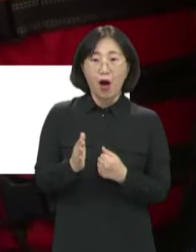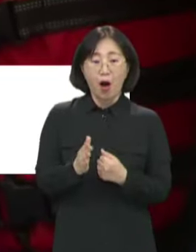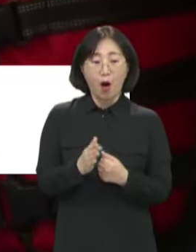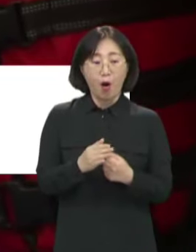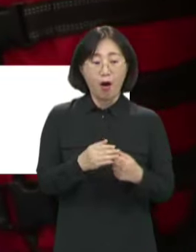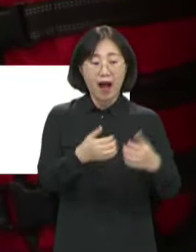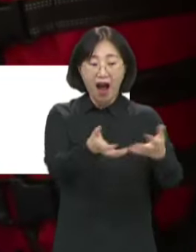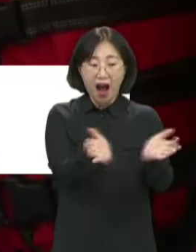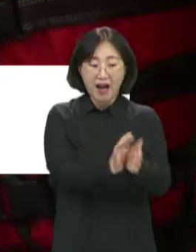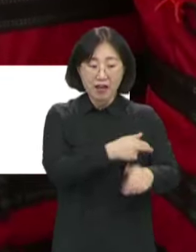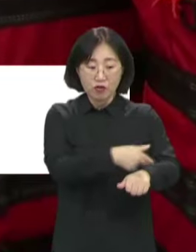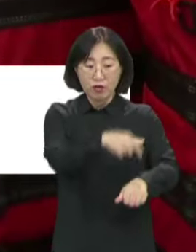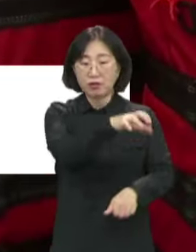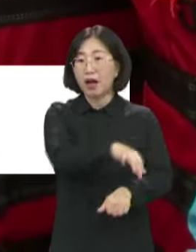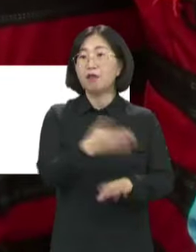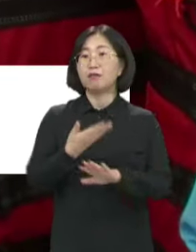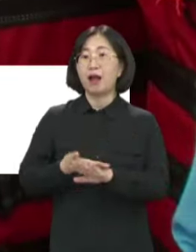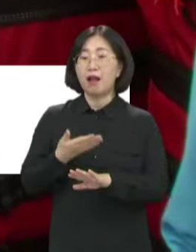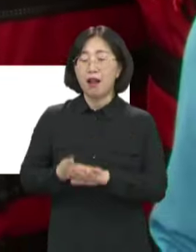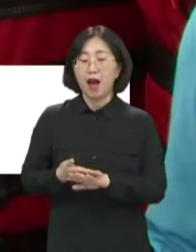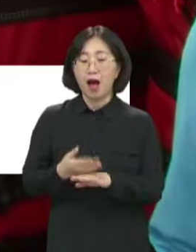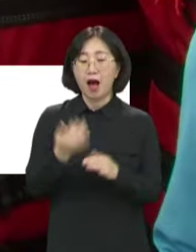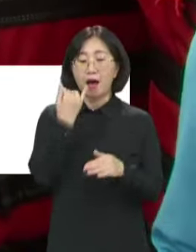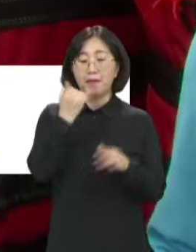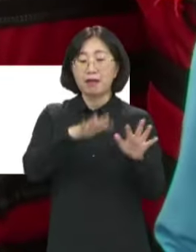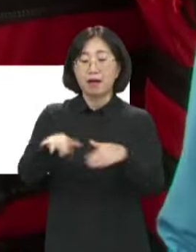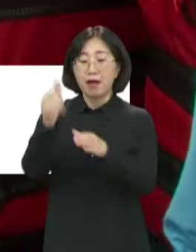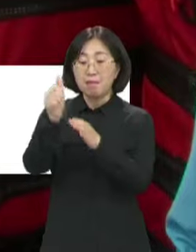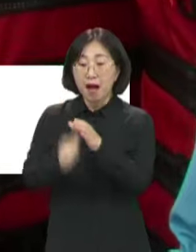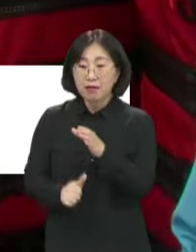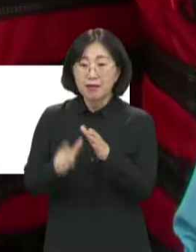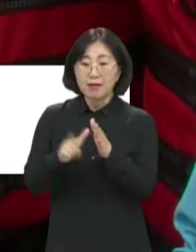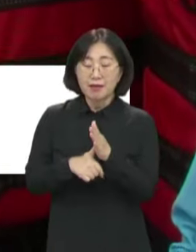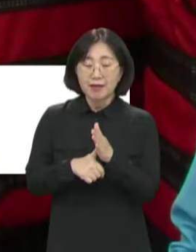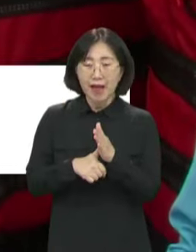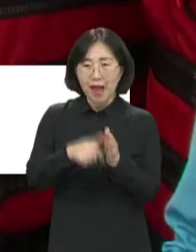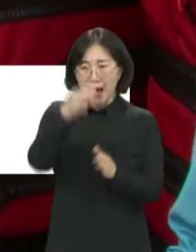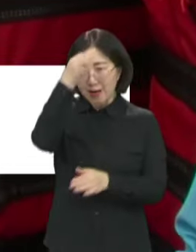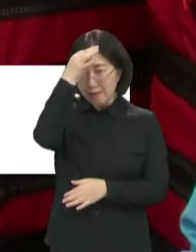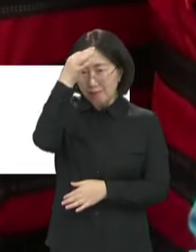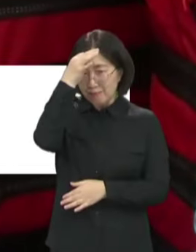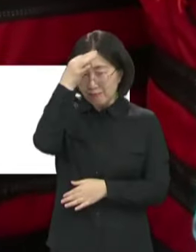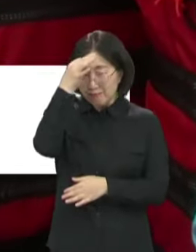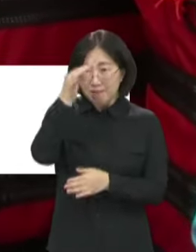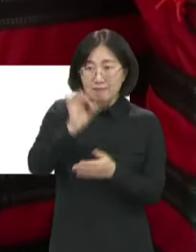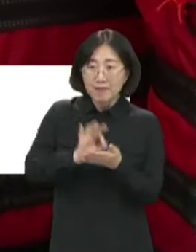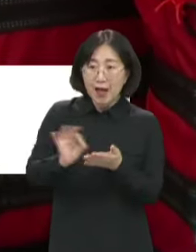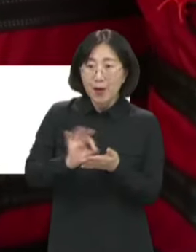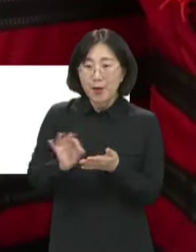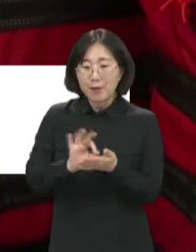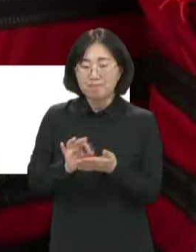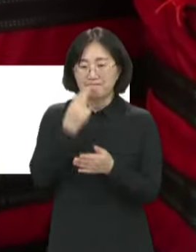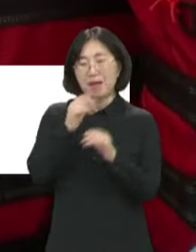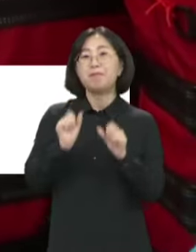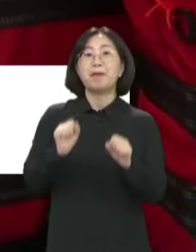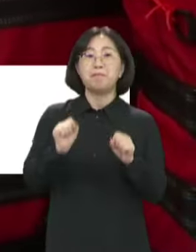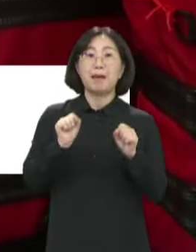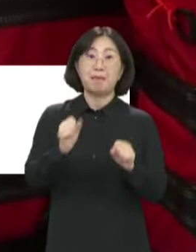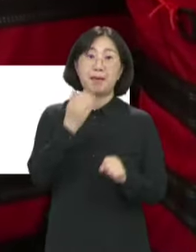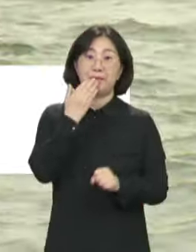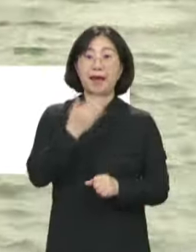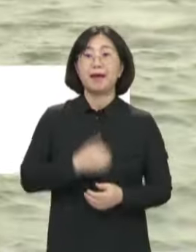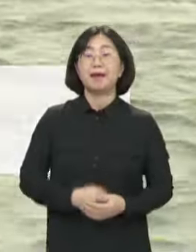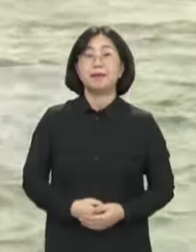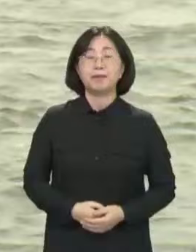풀장과는 확연히 다르고 바다에 빠졌을 때 여기서 배운 기술을 사용하여 생존을 할 수 있을 것